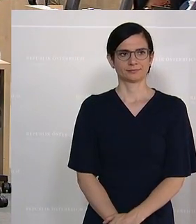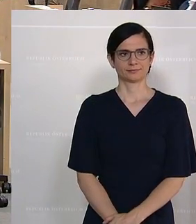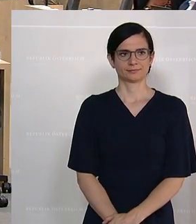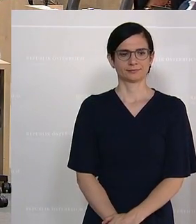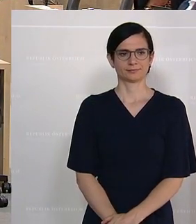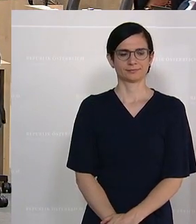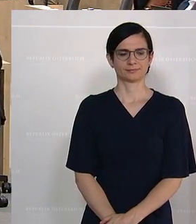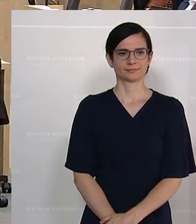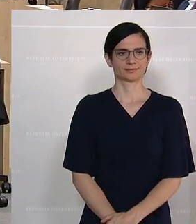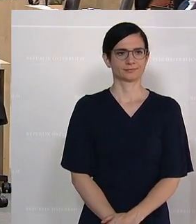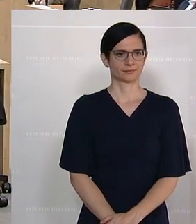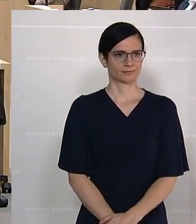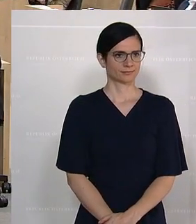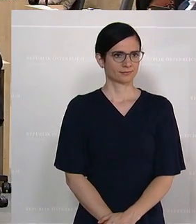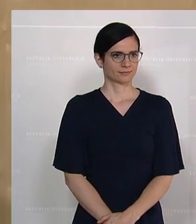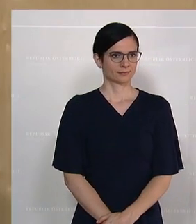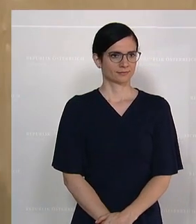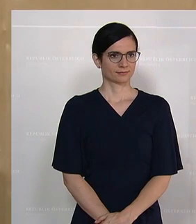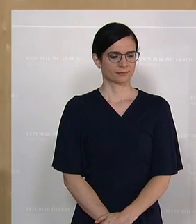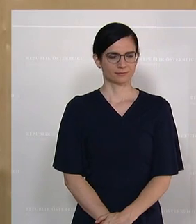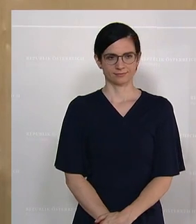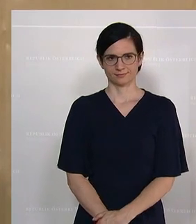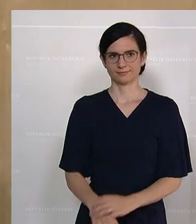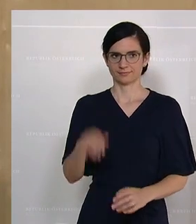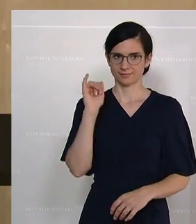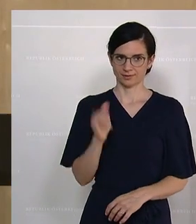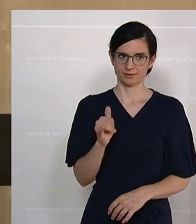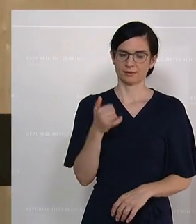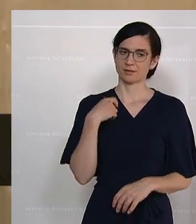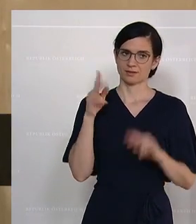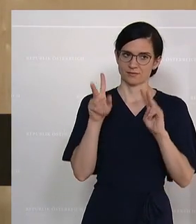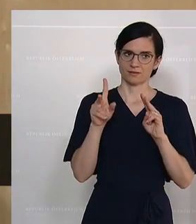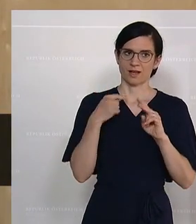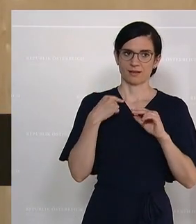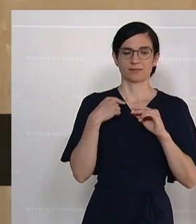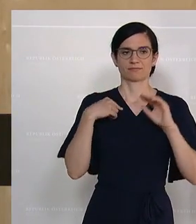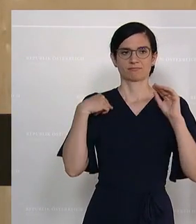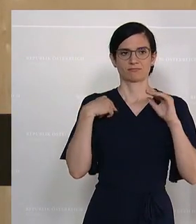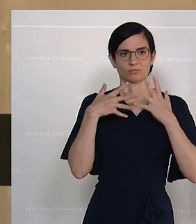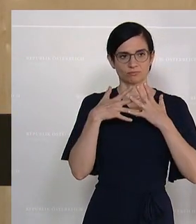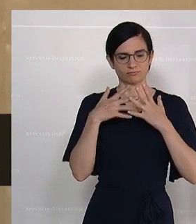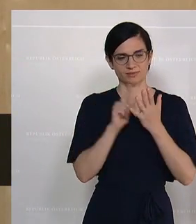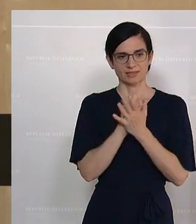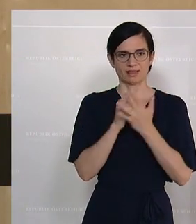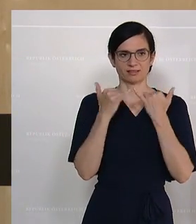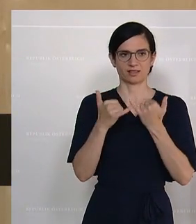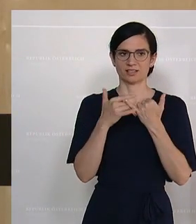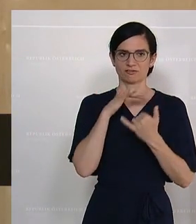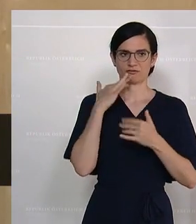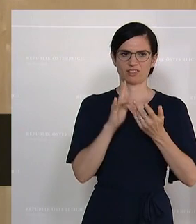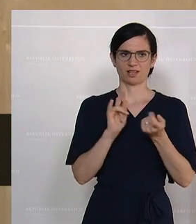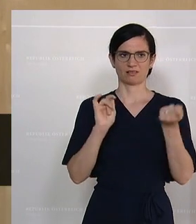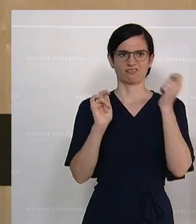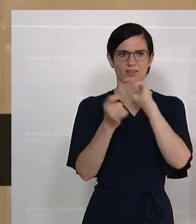ja tatsächlich wir leben in zeiten großer veränderungen und großer